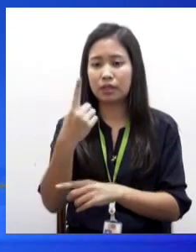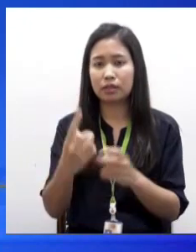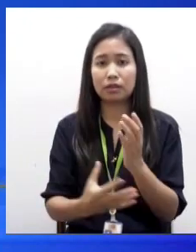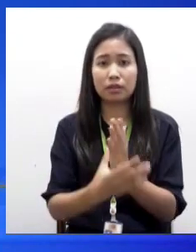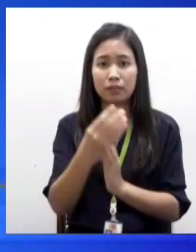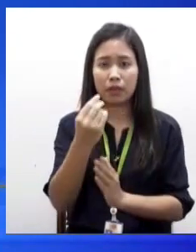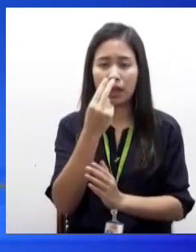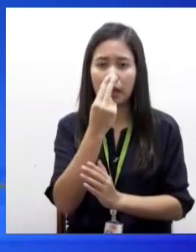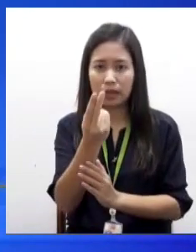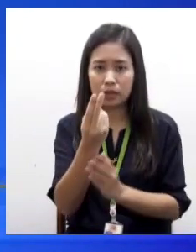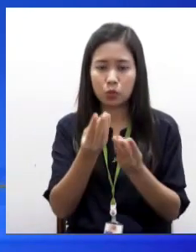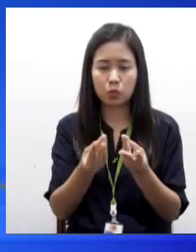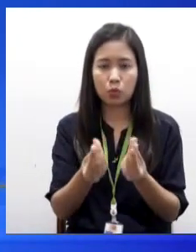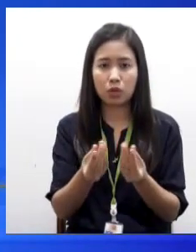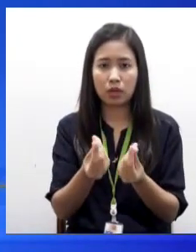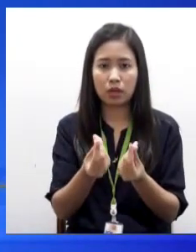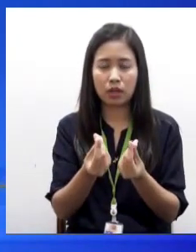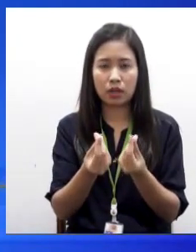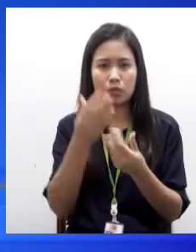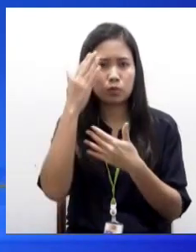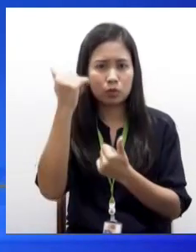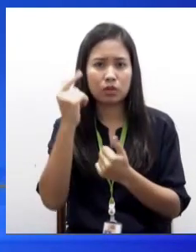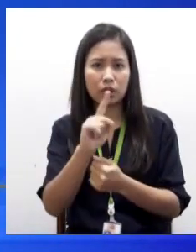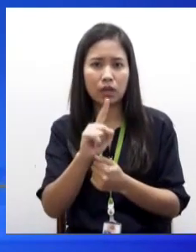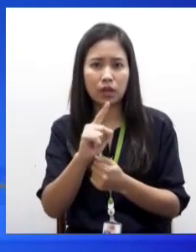สัปดาห์ที่ผ่านมาครับมีตัวเลขที่น่าสนใจอยู่อยู่2 3